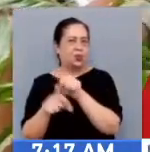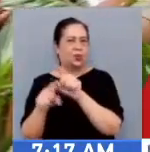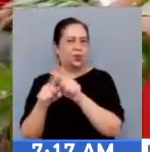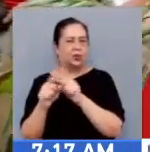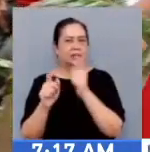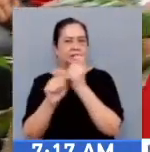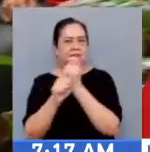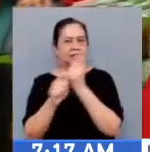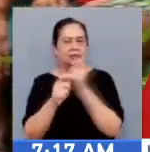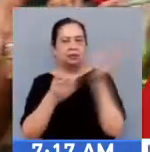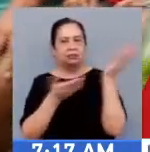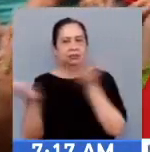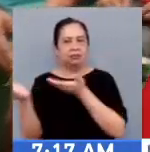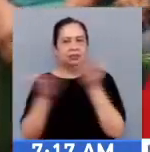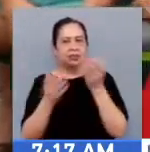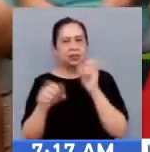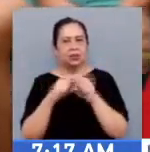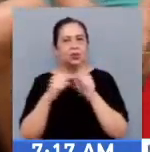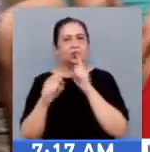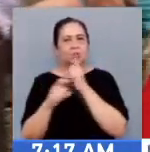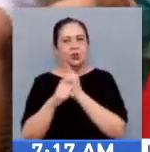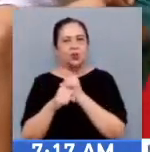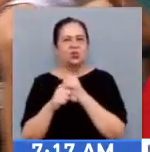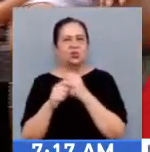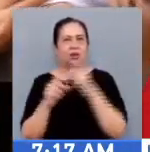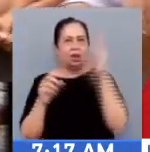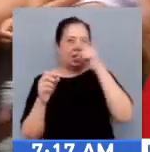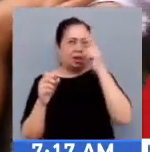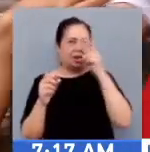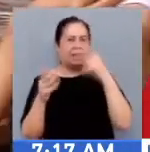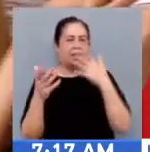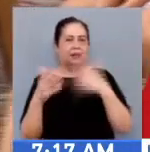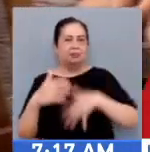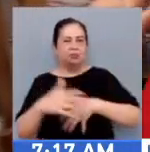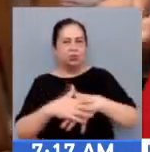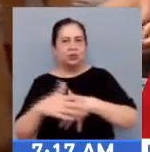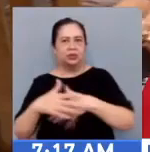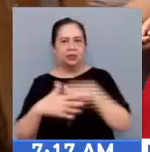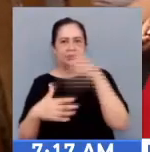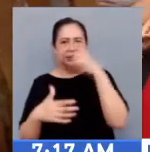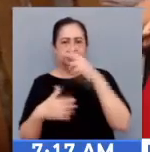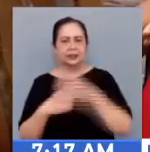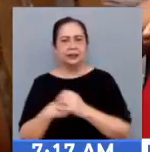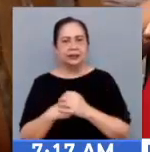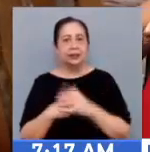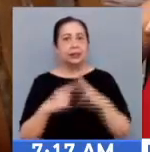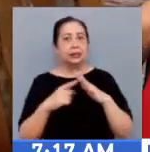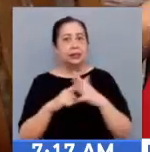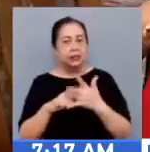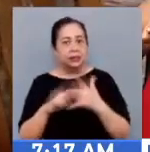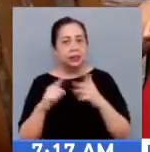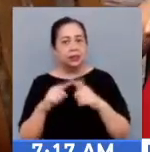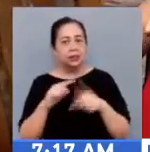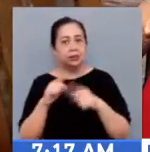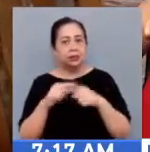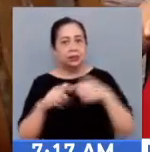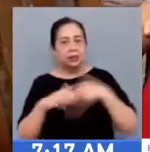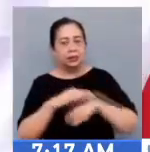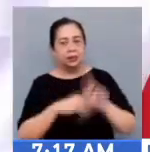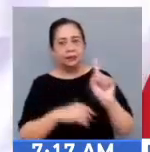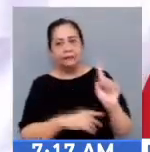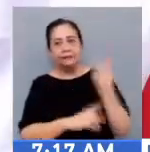Kaya hindi na raw nila talagang naplano ang kanyang pagbubuntis. Simula raw kasi ng isilang ni Elisa ang